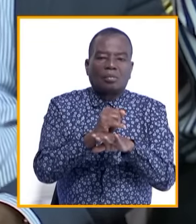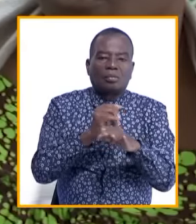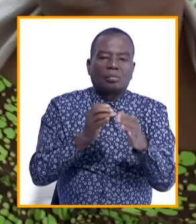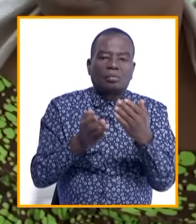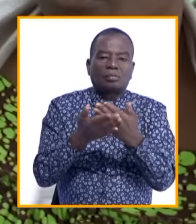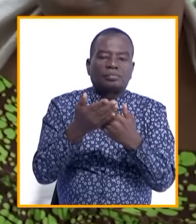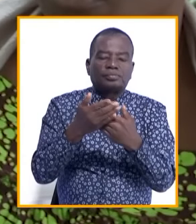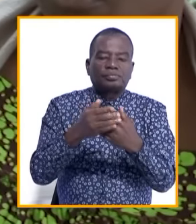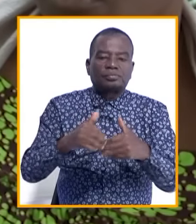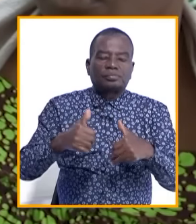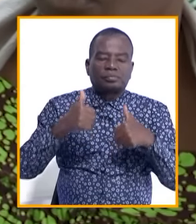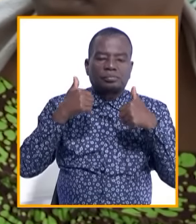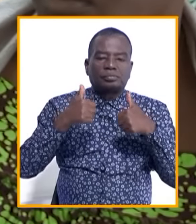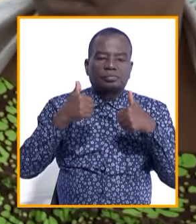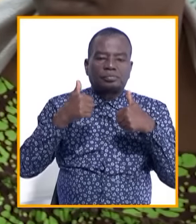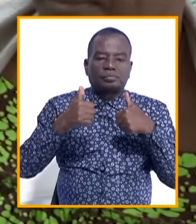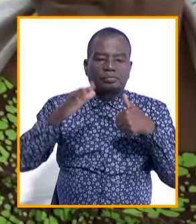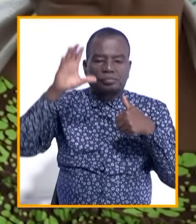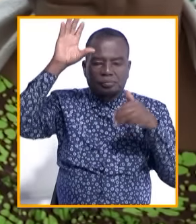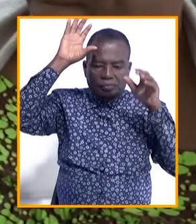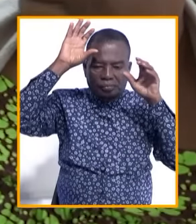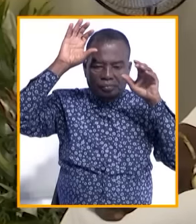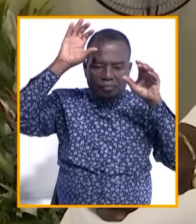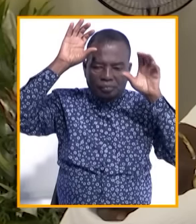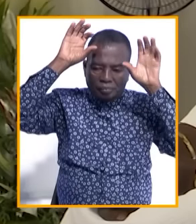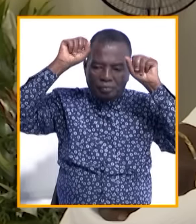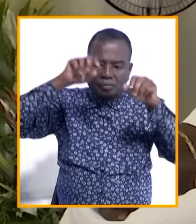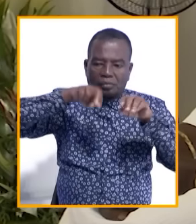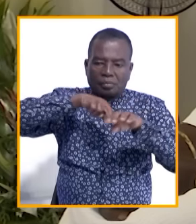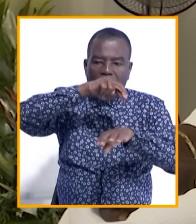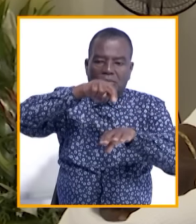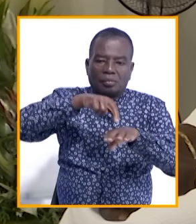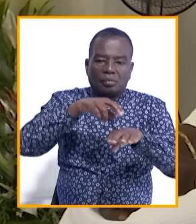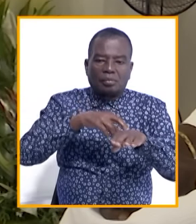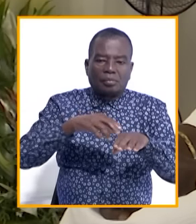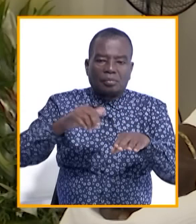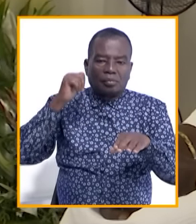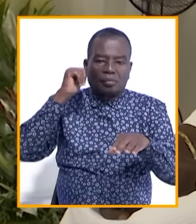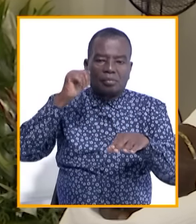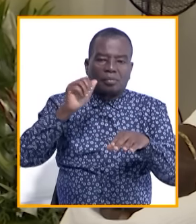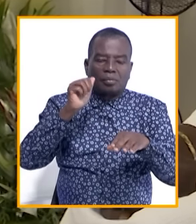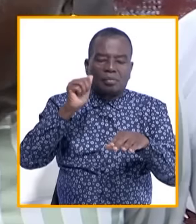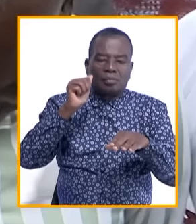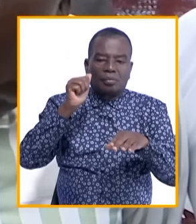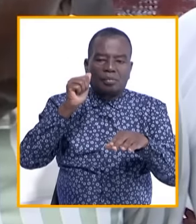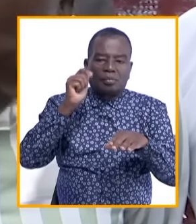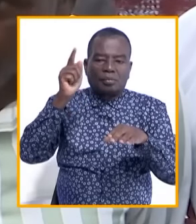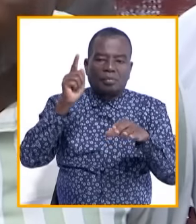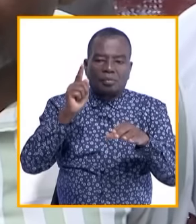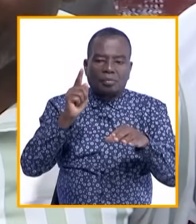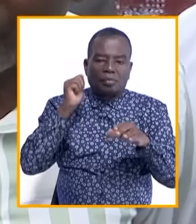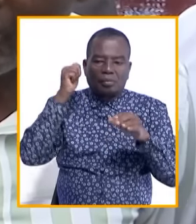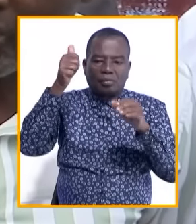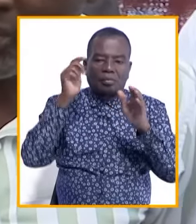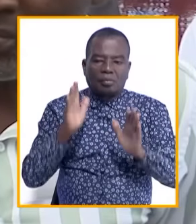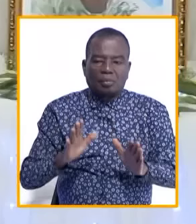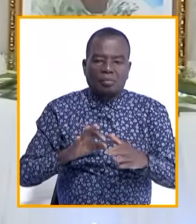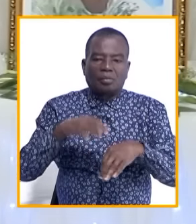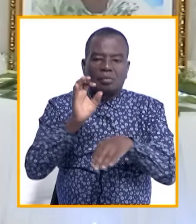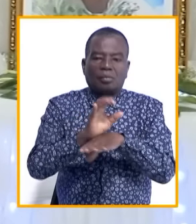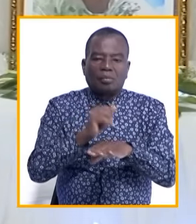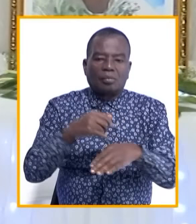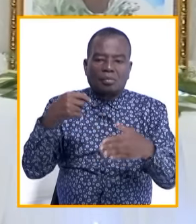de son Excellence le Président de la République, Monsieur l'ambassadeur de Côte d'Ivoire au Ghana. Cette solidarité ne nous a pas